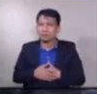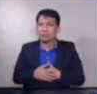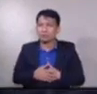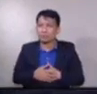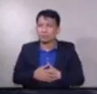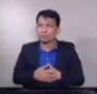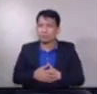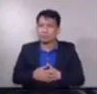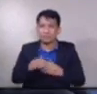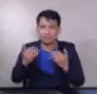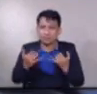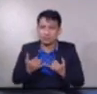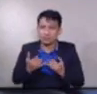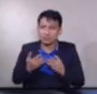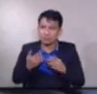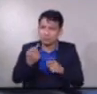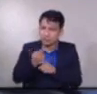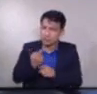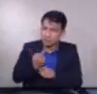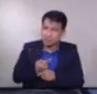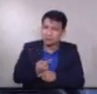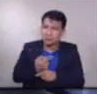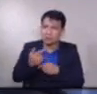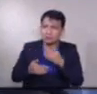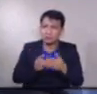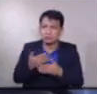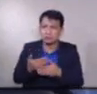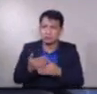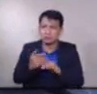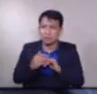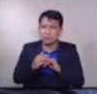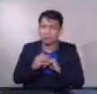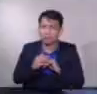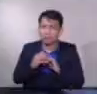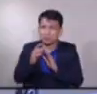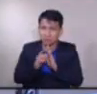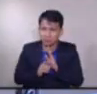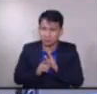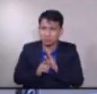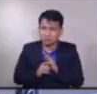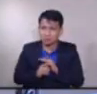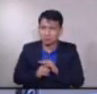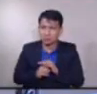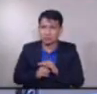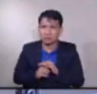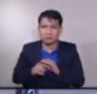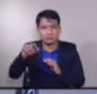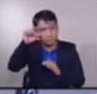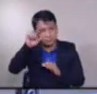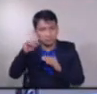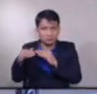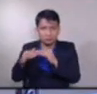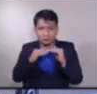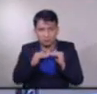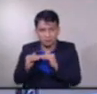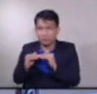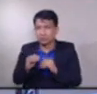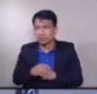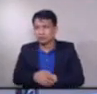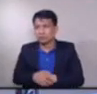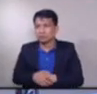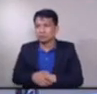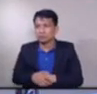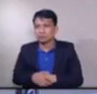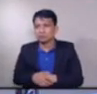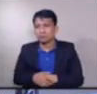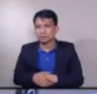So, sana magkaroon ng tamang space. It's not just tolerance. So, gender equality. Opo. Parang ganon. Opo. Ang gusto mo,